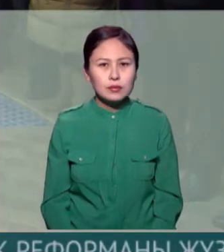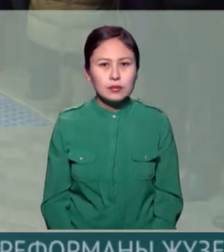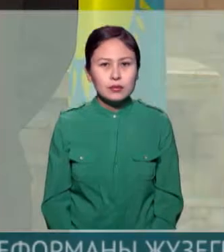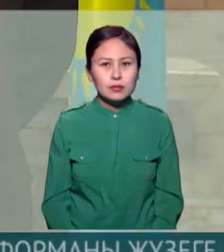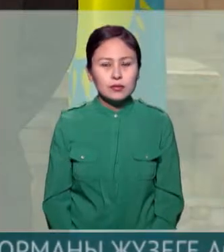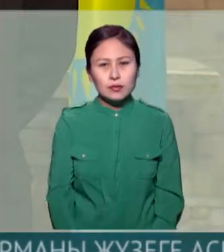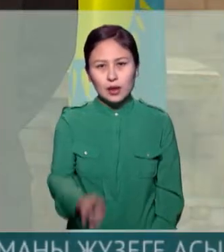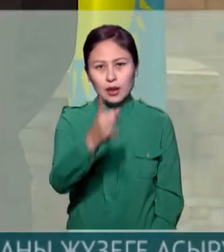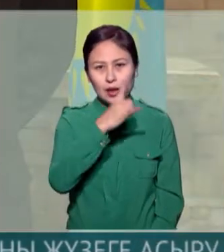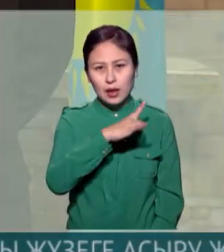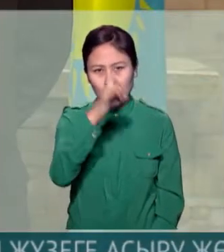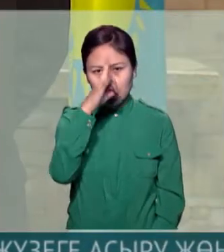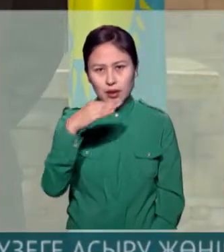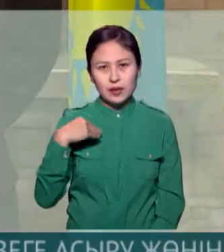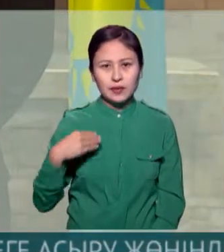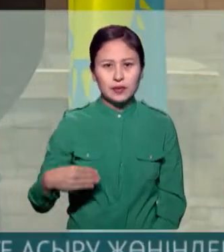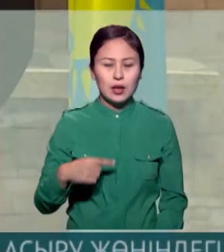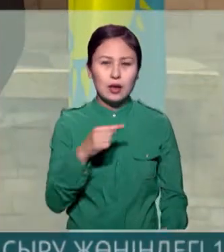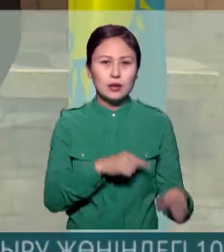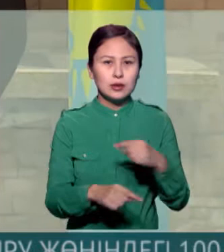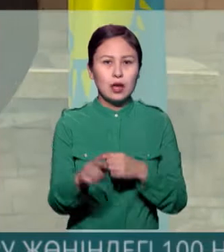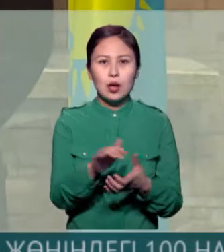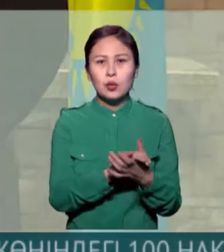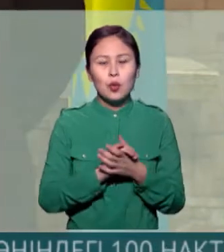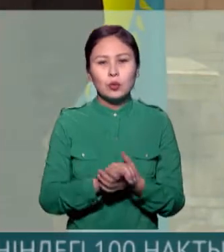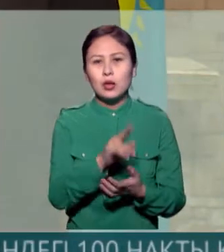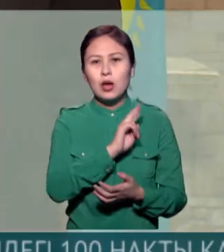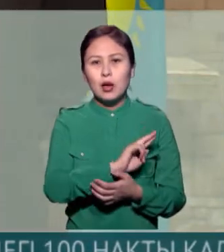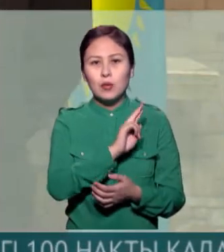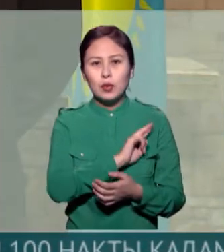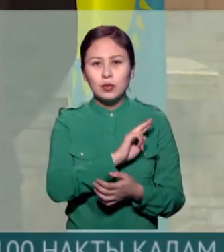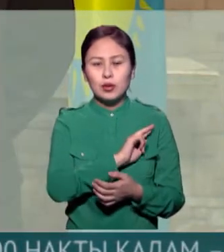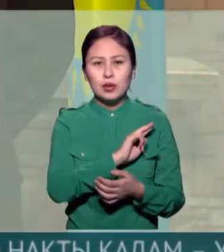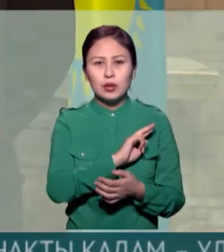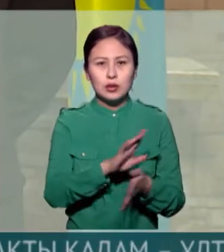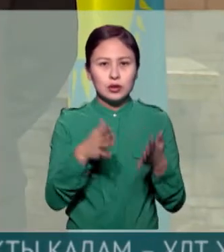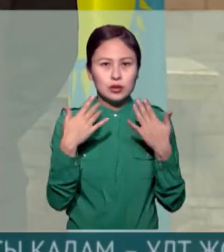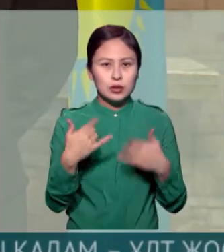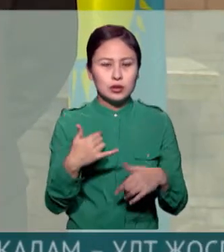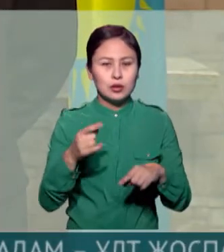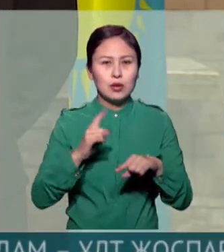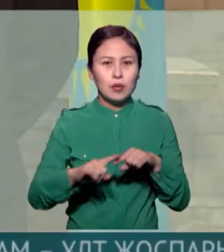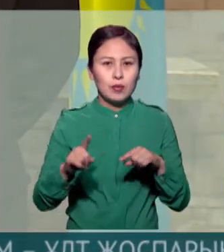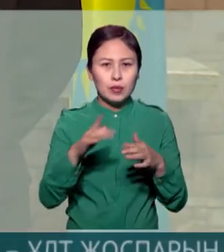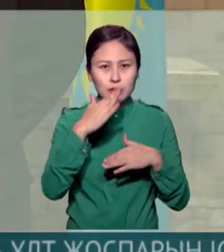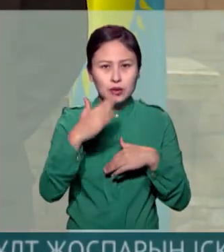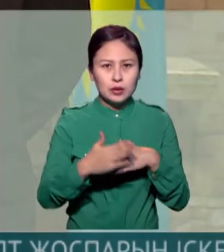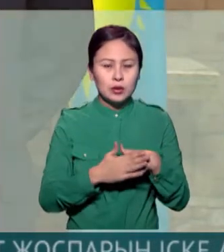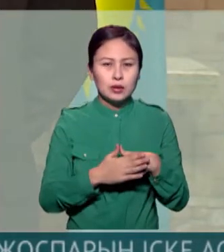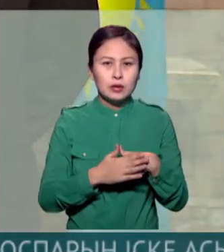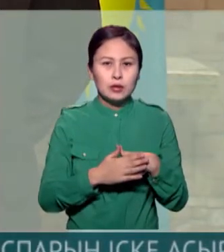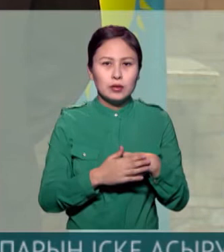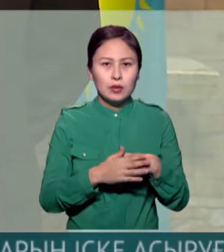Қазақстан мен Францияның арасындағы достық қарым-қатынасты ескере отырып, жақында менің сапарым барысында бізге